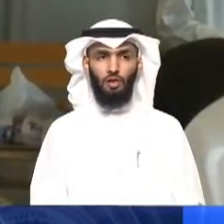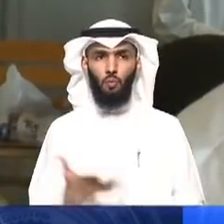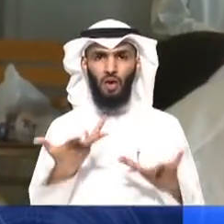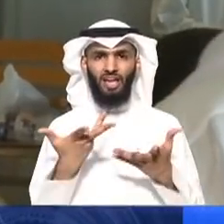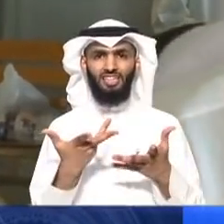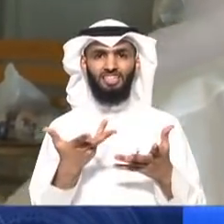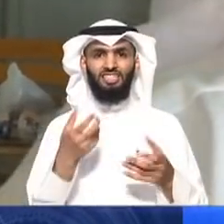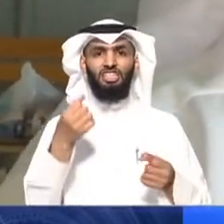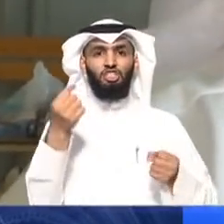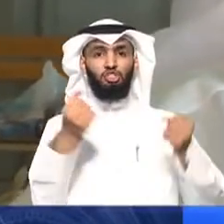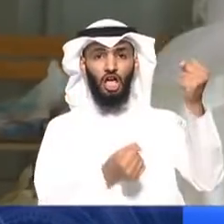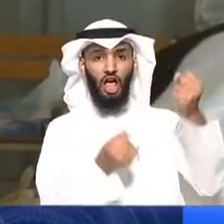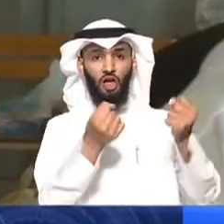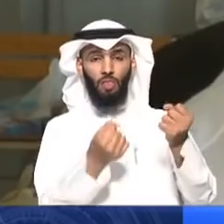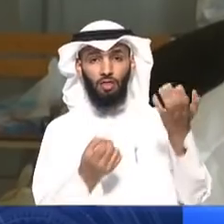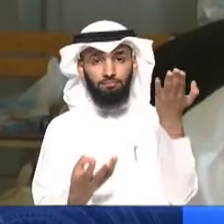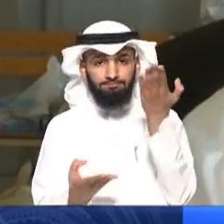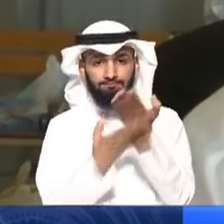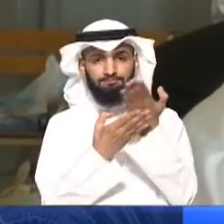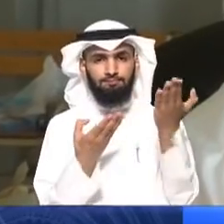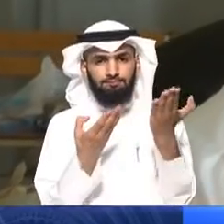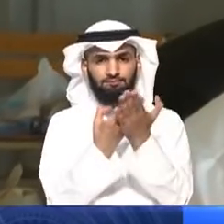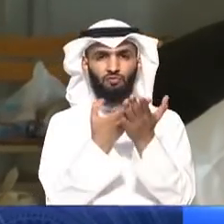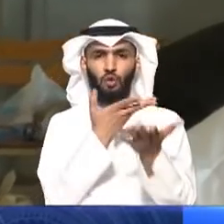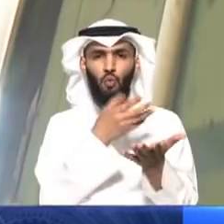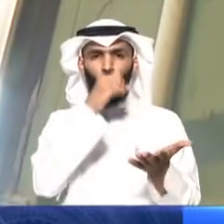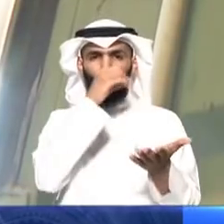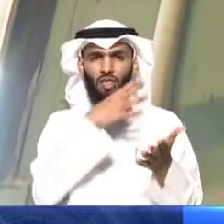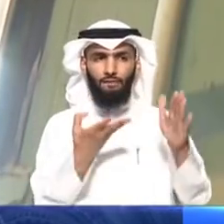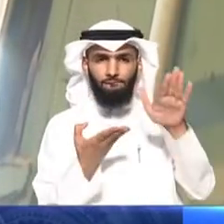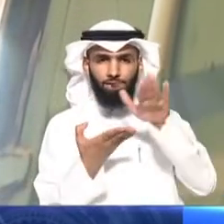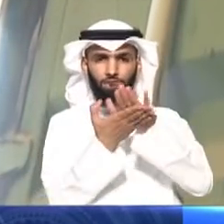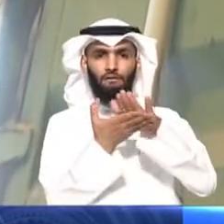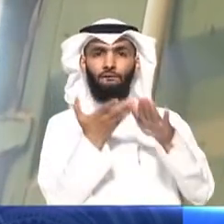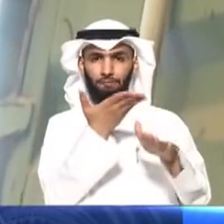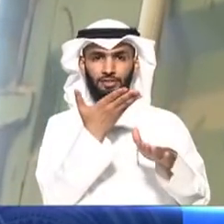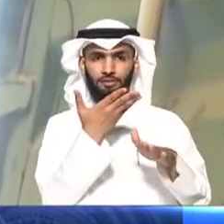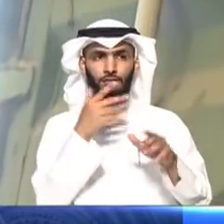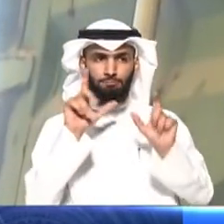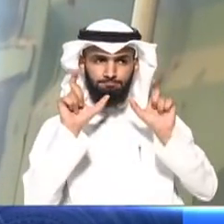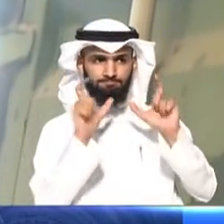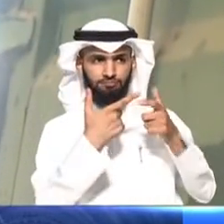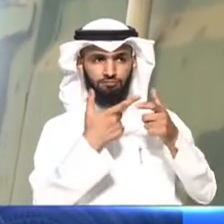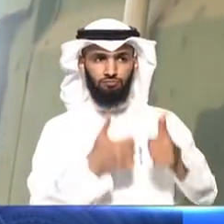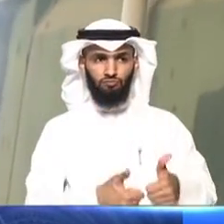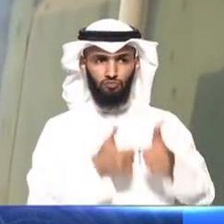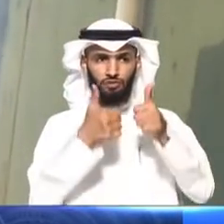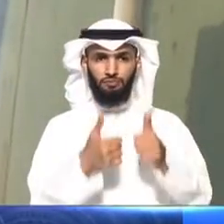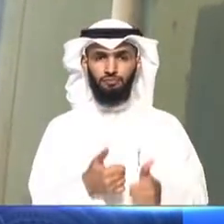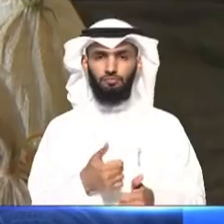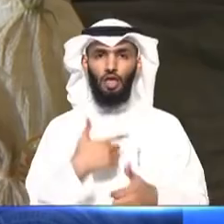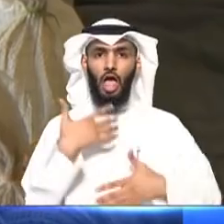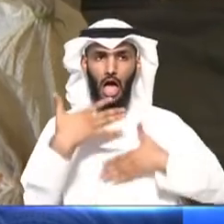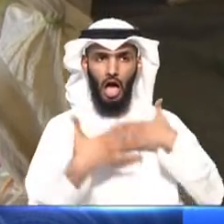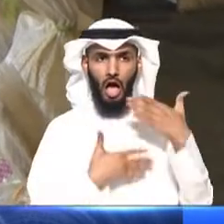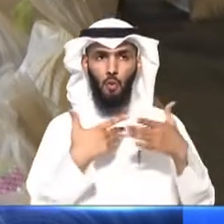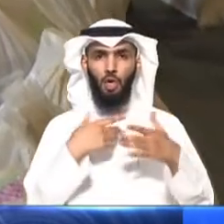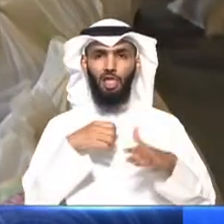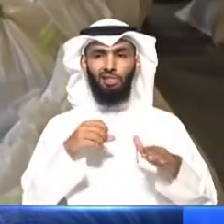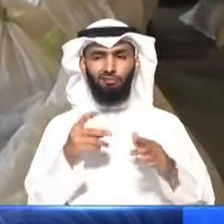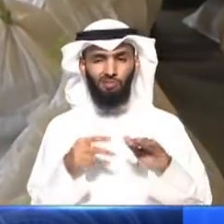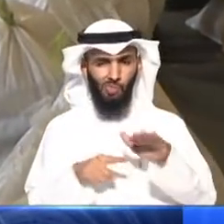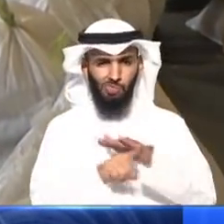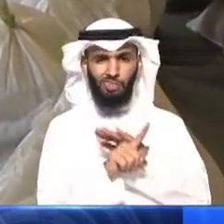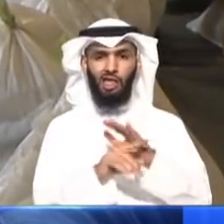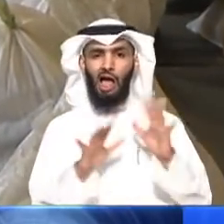أكياس من الأعلاف قادمة من إحدى الدول الأسيوية. تعزيز الجهود والعمل على إسقاط أي محاولة للتهريب، وذلك بالتنسيق